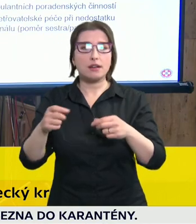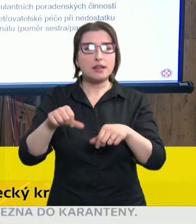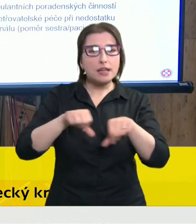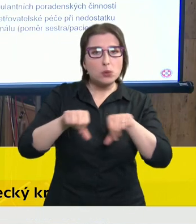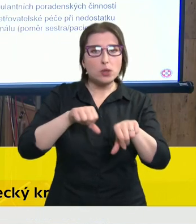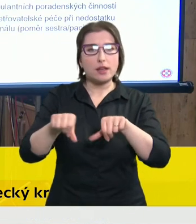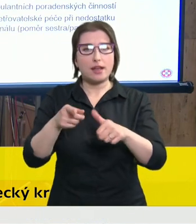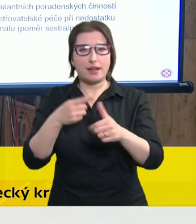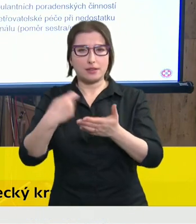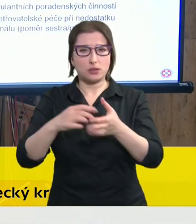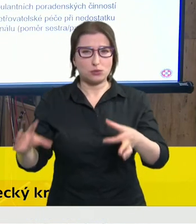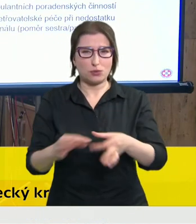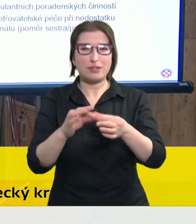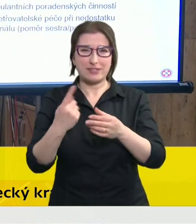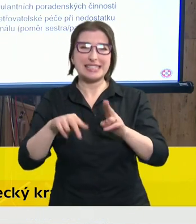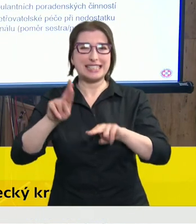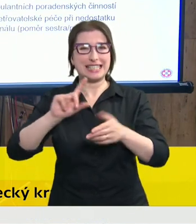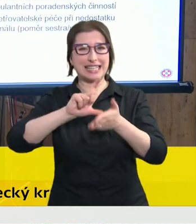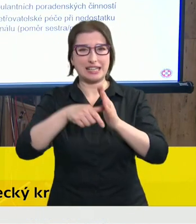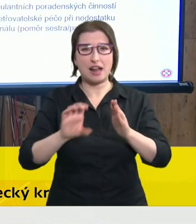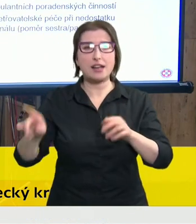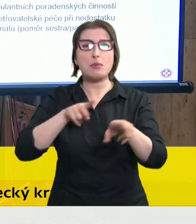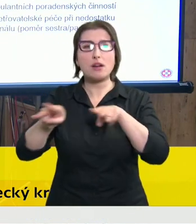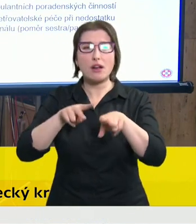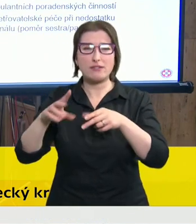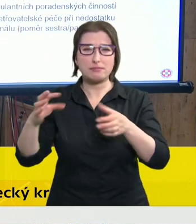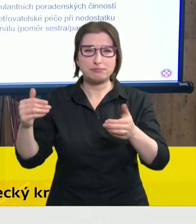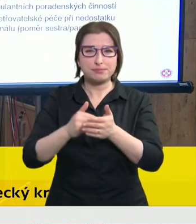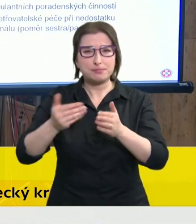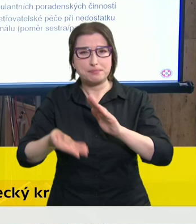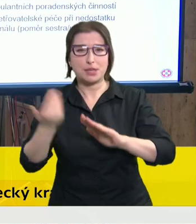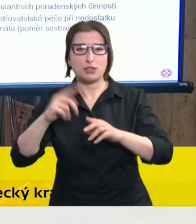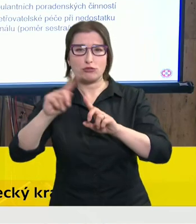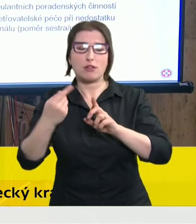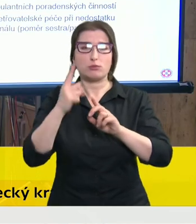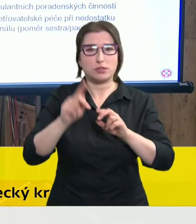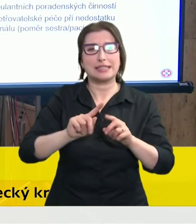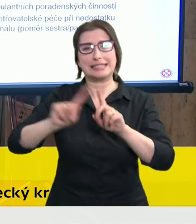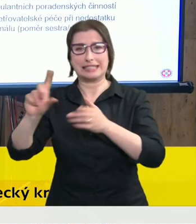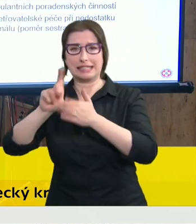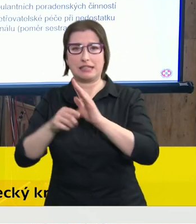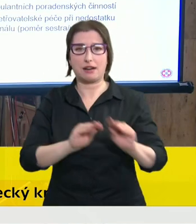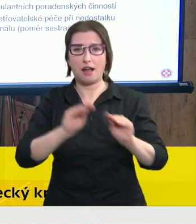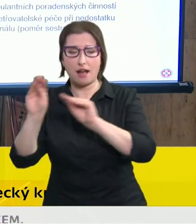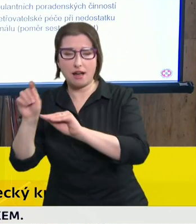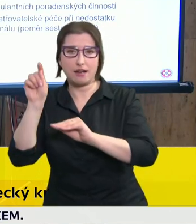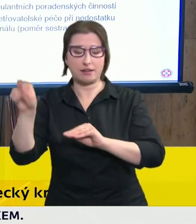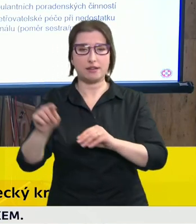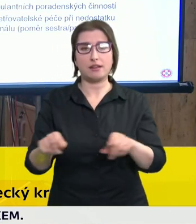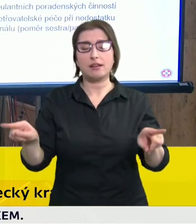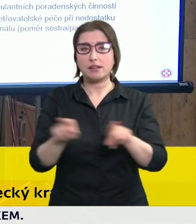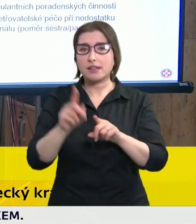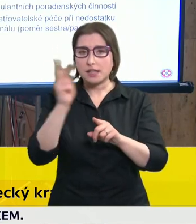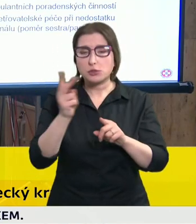do jiných krajů. Museli jsme omezit zásadně ambulantní činnosti a pochopitelně díky tomu, že jsme vytvářeli další